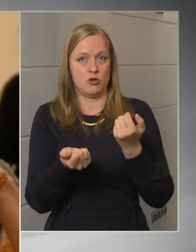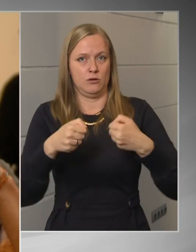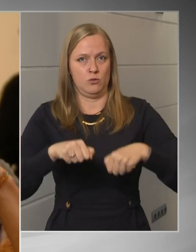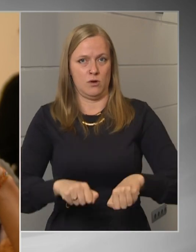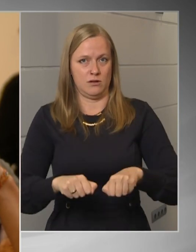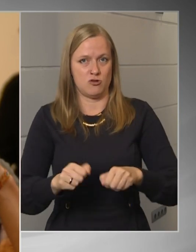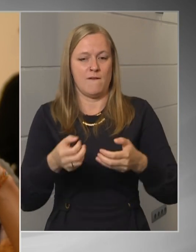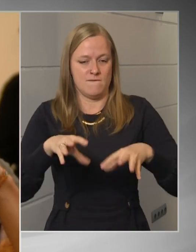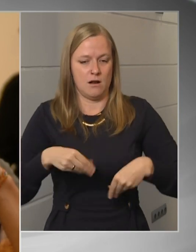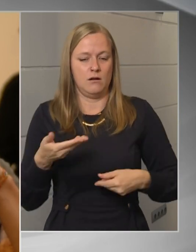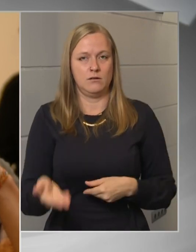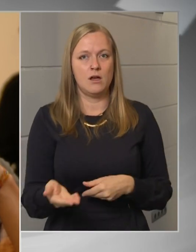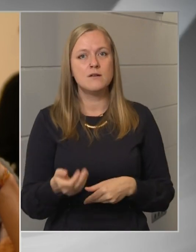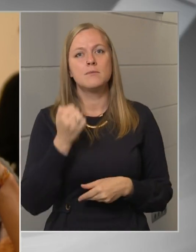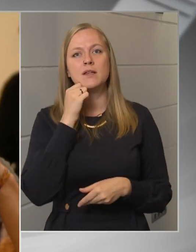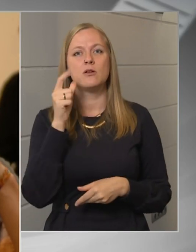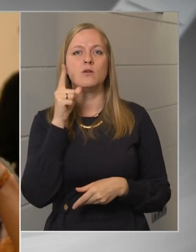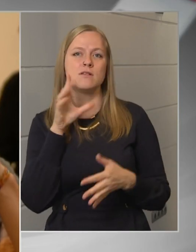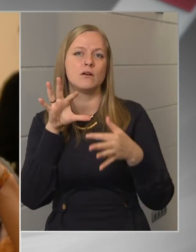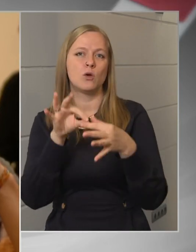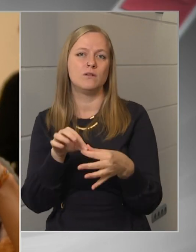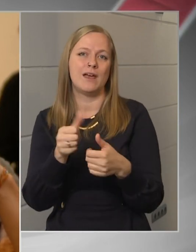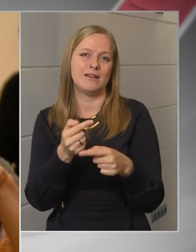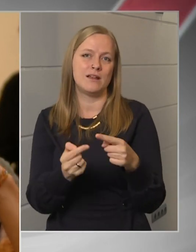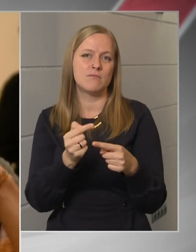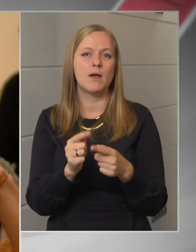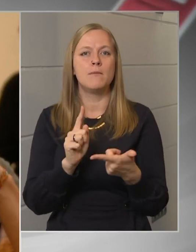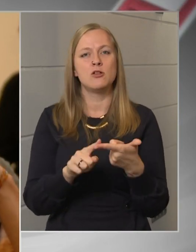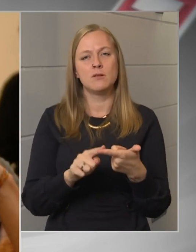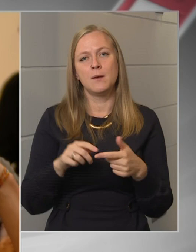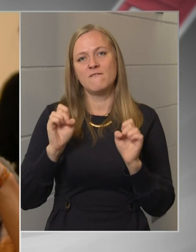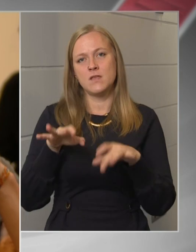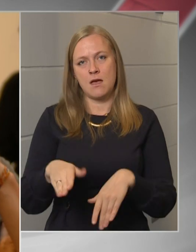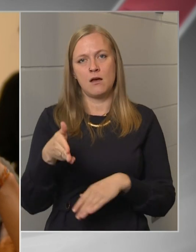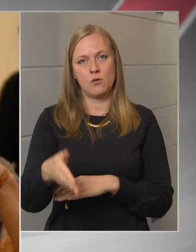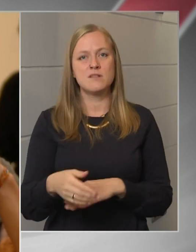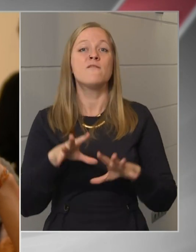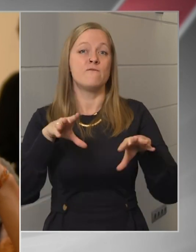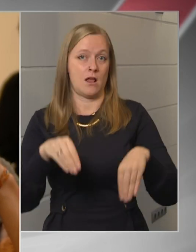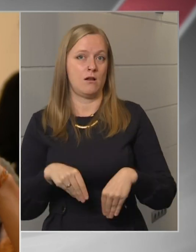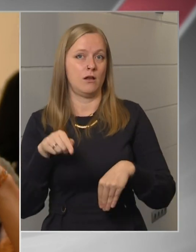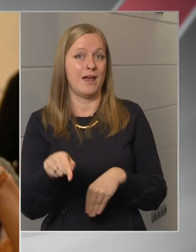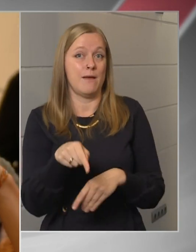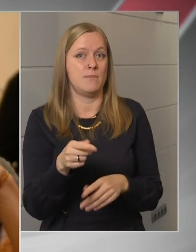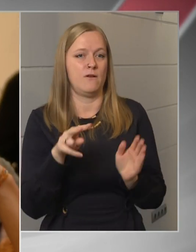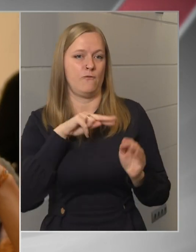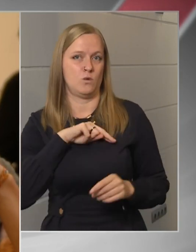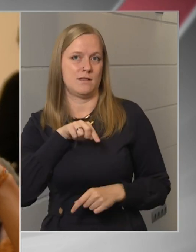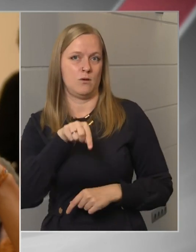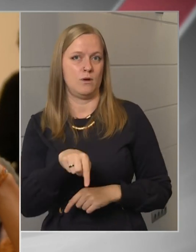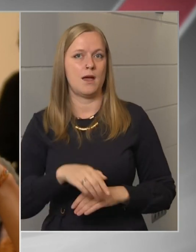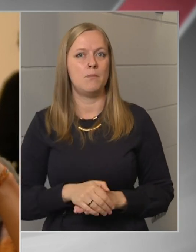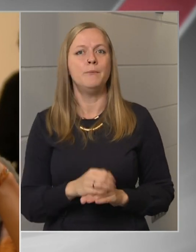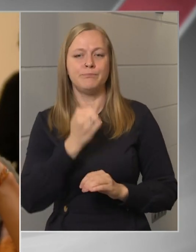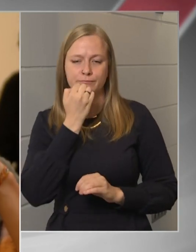vállalta azt, ugye mészáros lőrinchez köthető egy részben, a másik részben pedig a fiánhoz, vállalta, hogy ebben a funkciójában